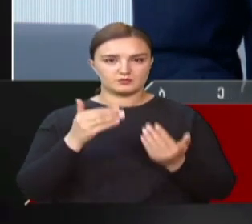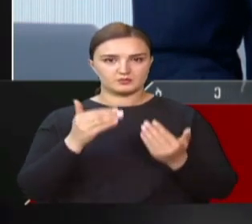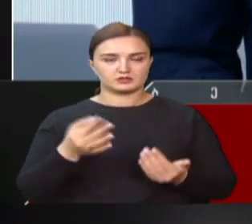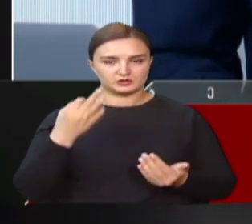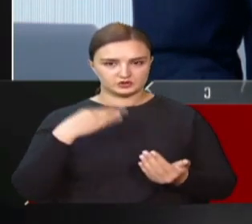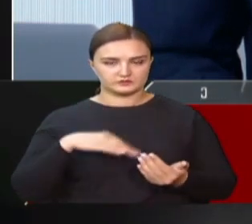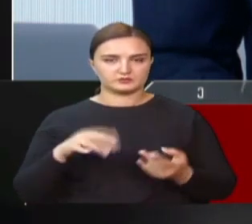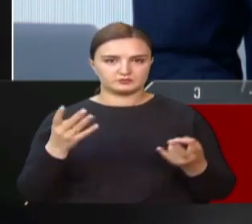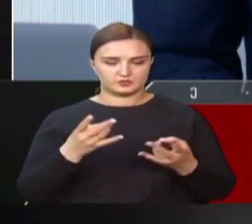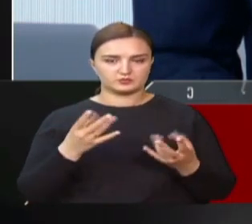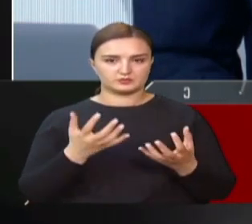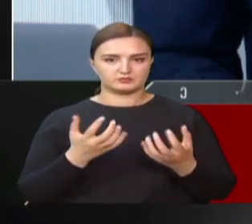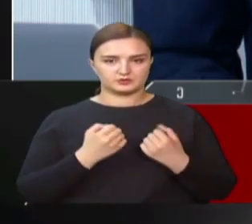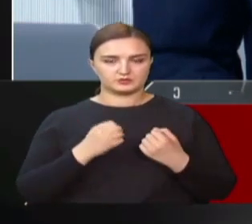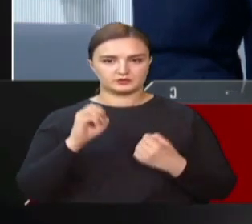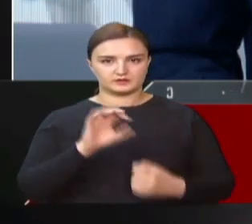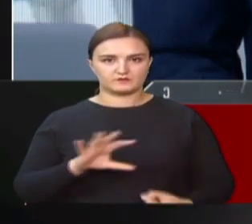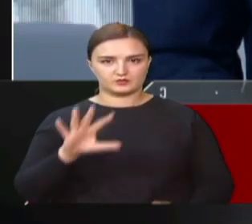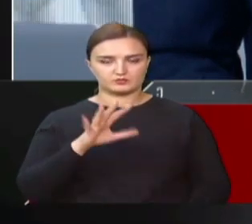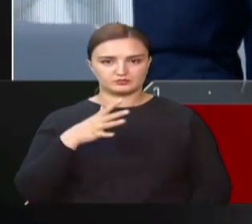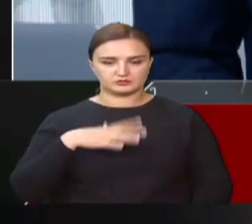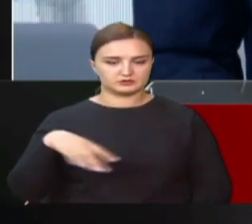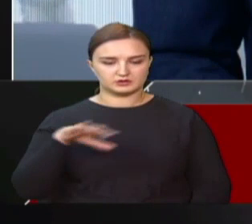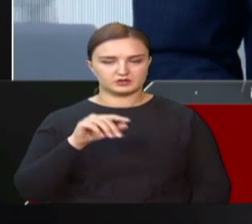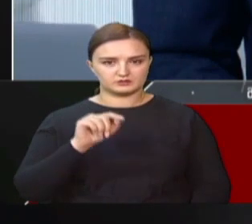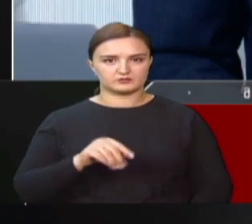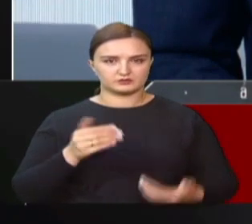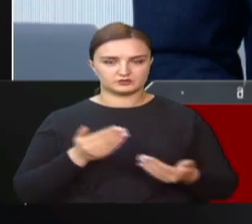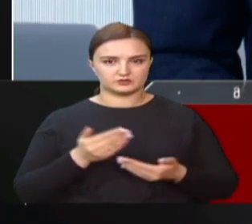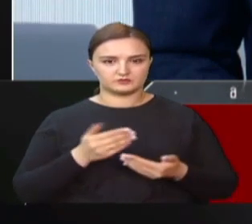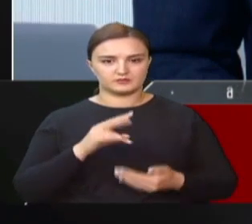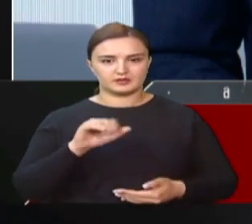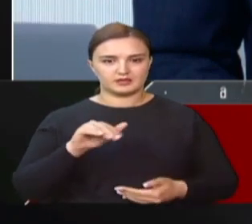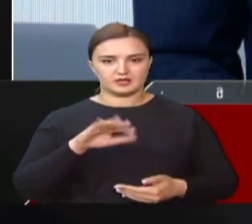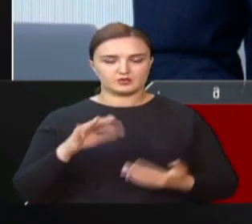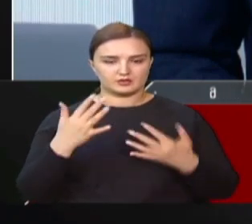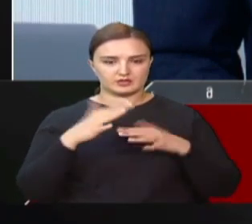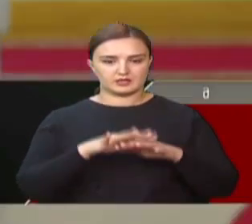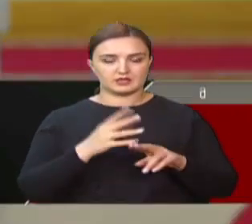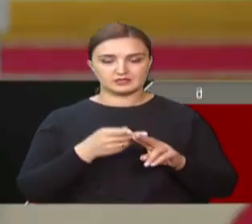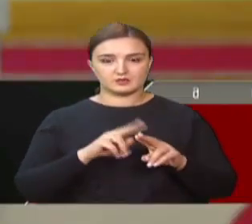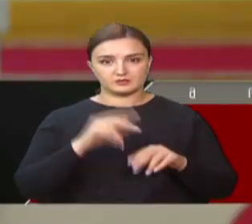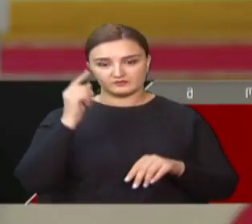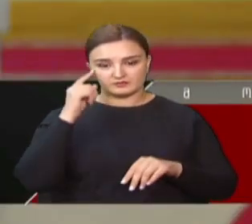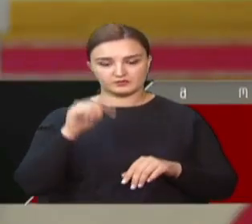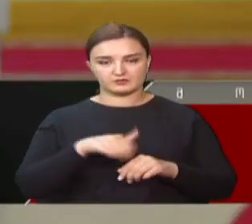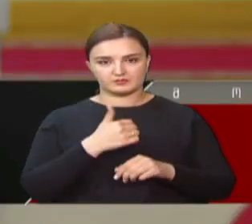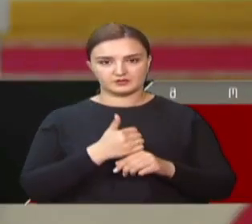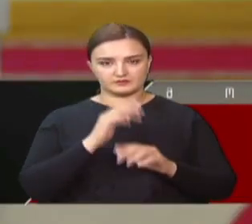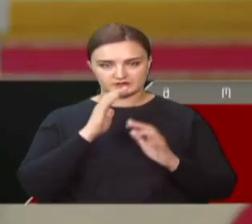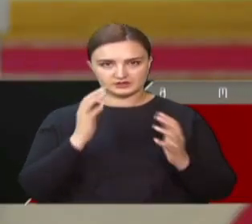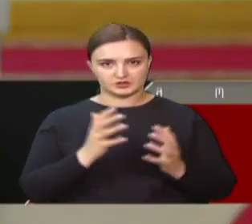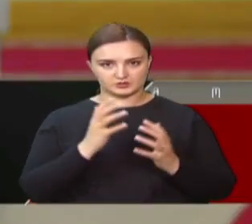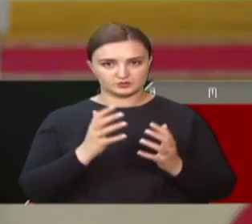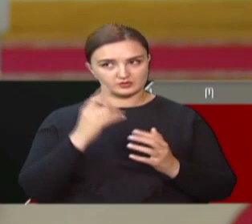თქმა უნდა, იმსახურებენ ევროპულ საქართველოსში ცხოვრებას და ნატოში ინტეგრაციას. ამიტომ ფიქრობ, რომ ეს არის მთავარი საზრუნავი